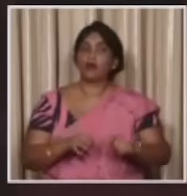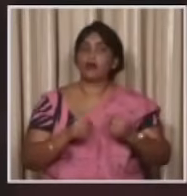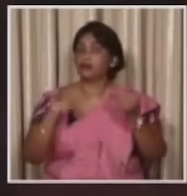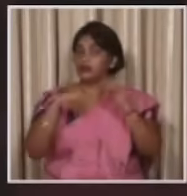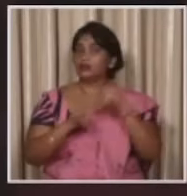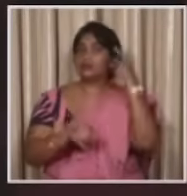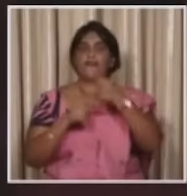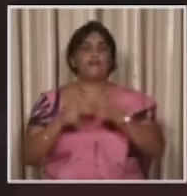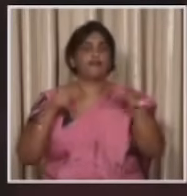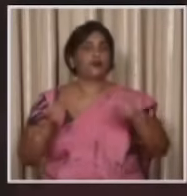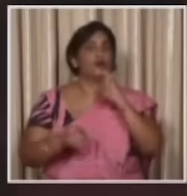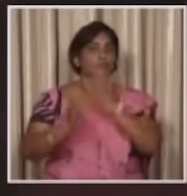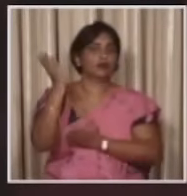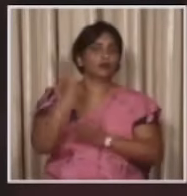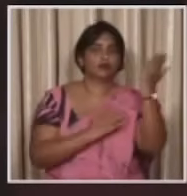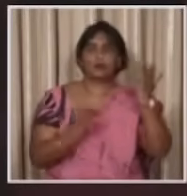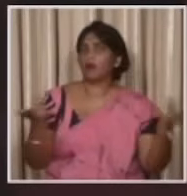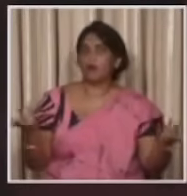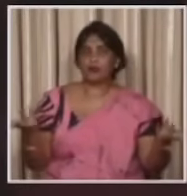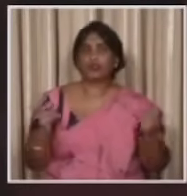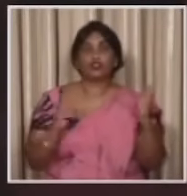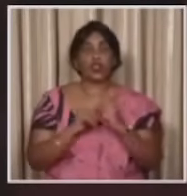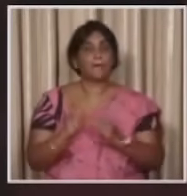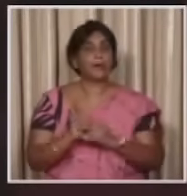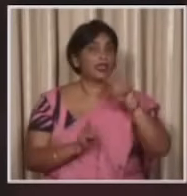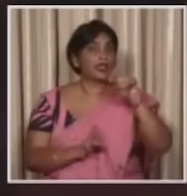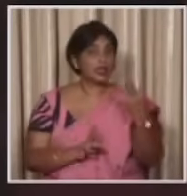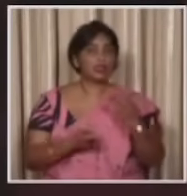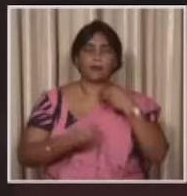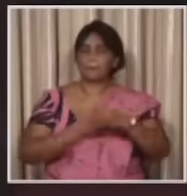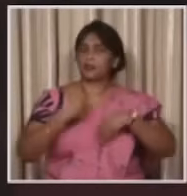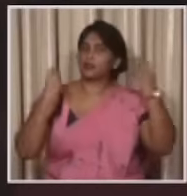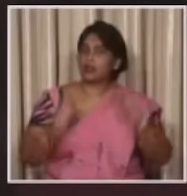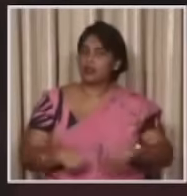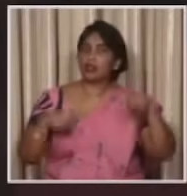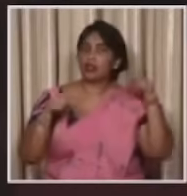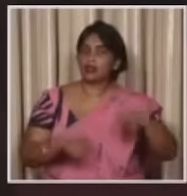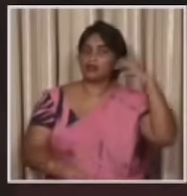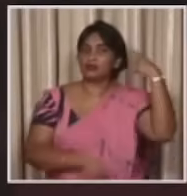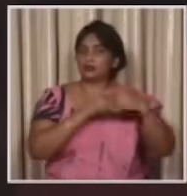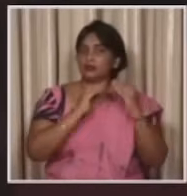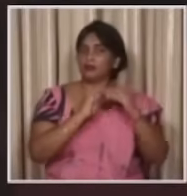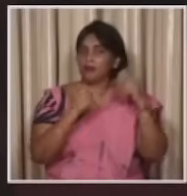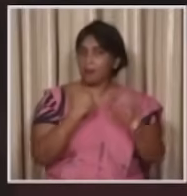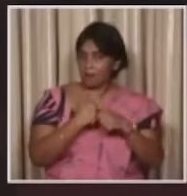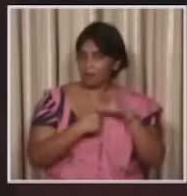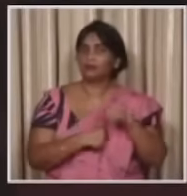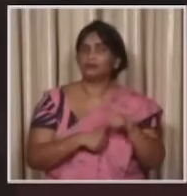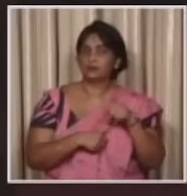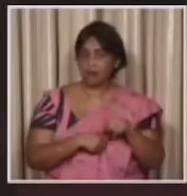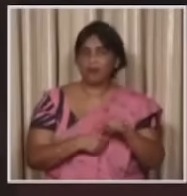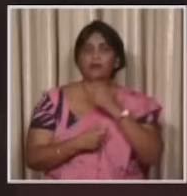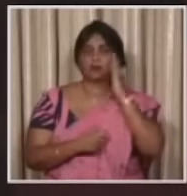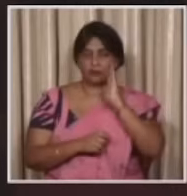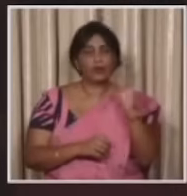වුණා. ගිල නඩු දැම්මා. මොකද උනේ? ඩොලර් මිලියන 200ක ආයෝජන නැති වුණා. අද බලාගාර ටික හැදිලා තියෙනවා. අද